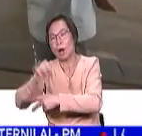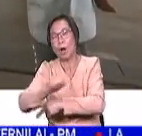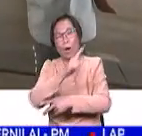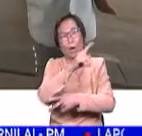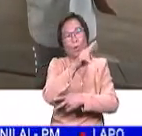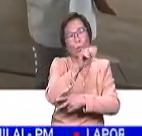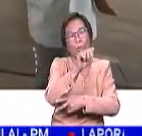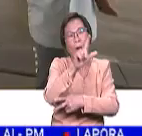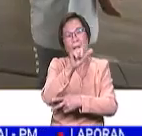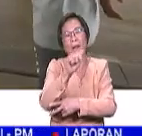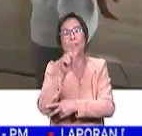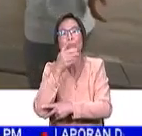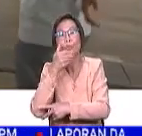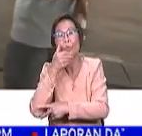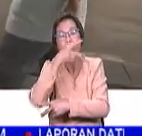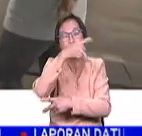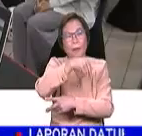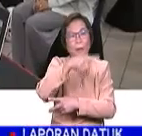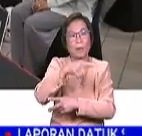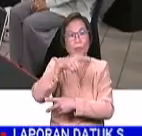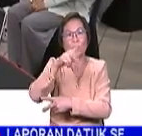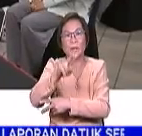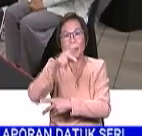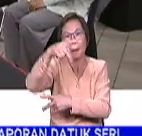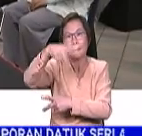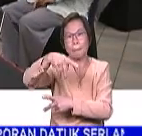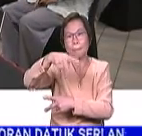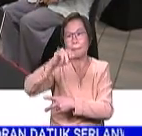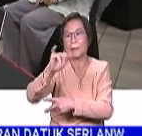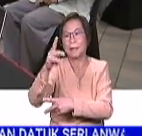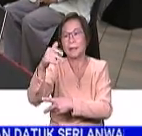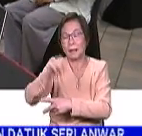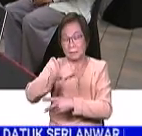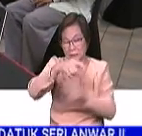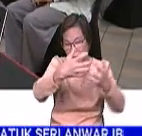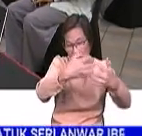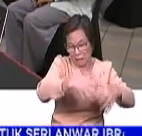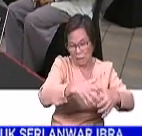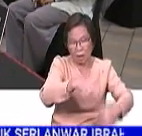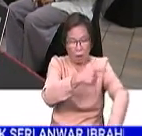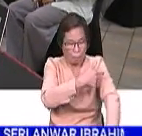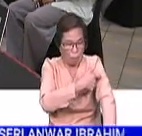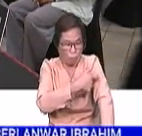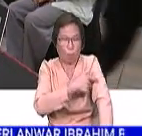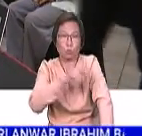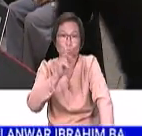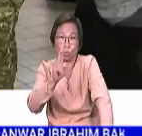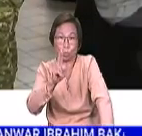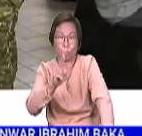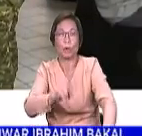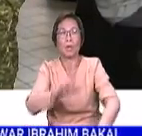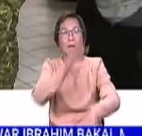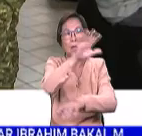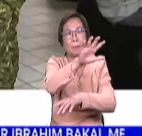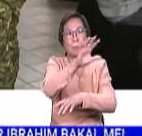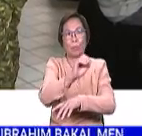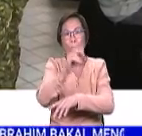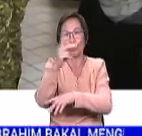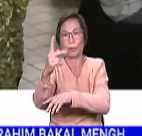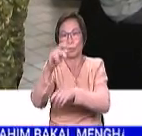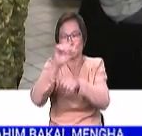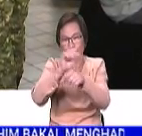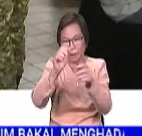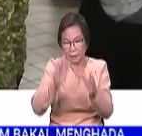Kuala muda berkenaan PCOS dikilang ini akan melaksanakan pemberian Duos watching kepada Rp50.000